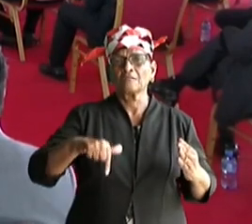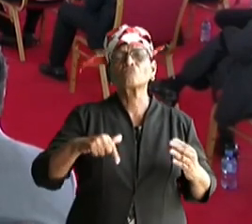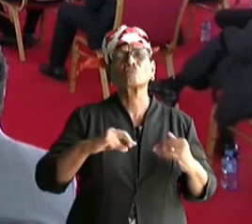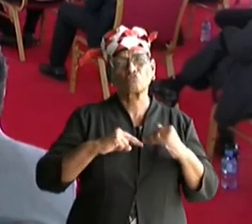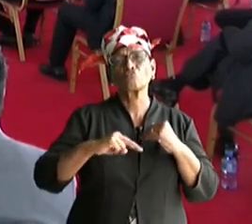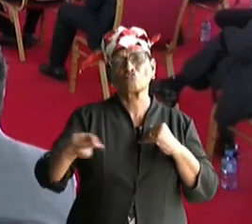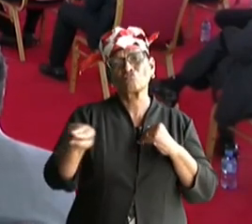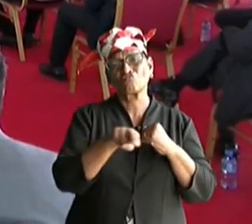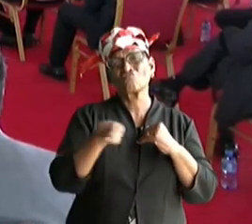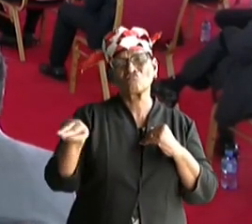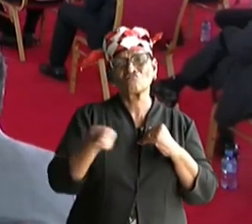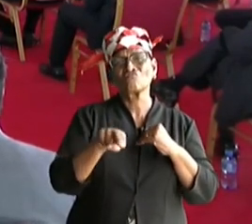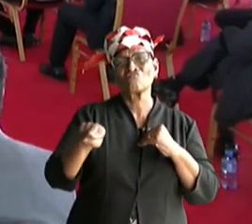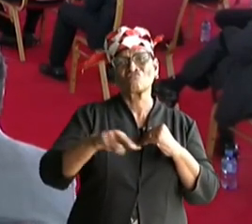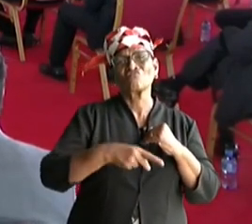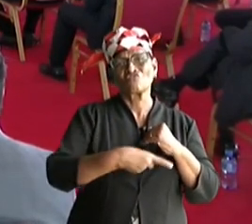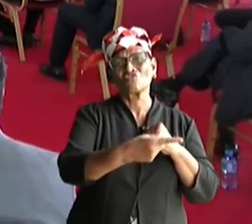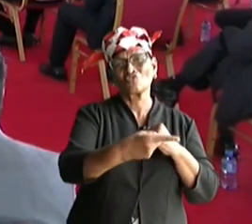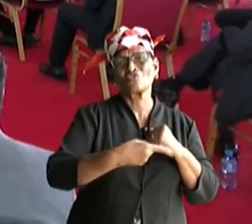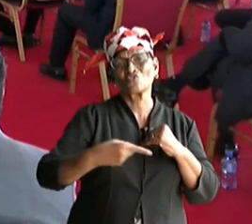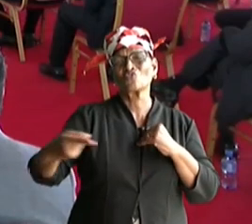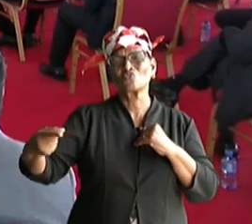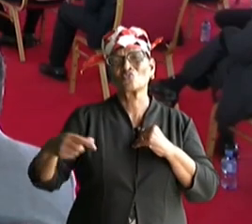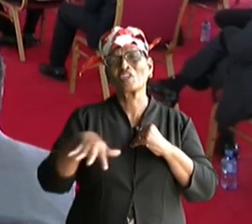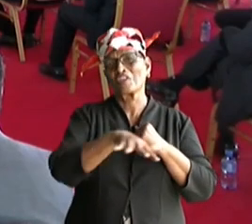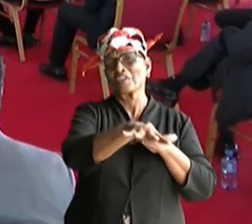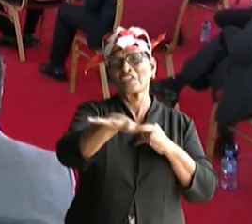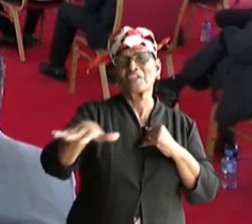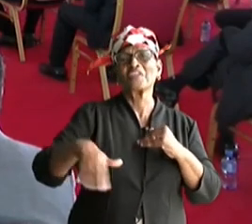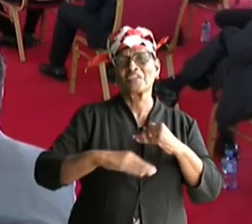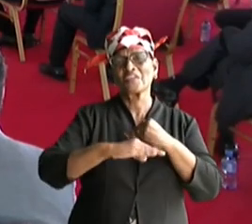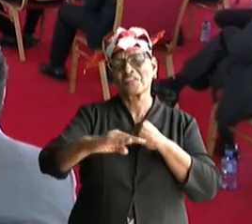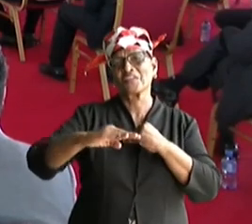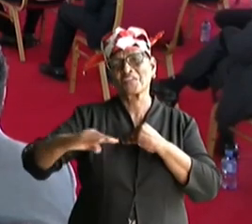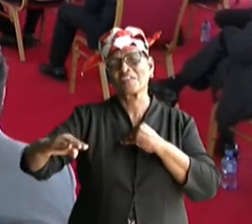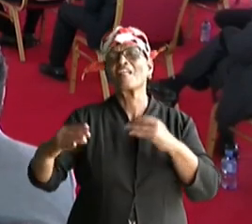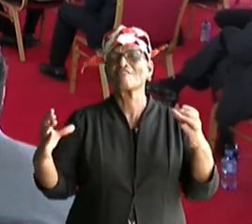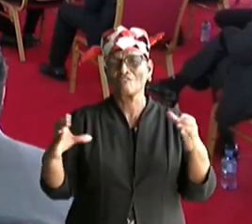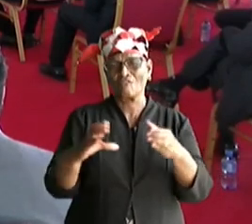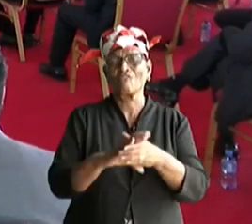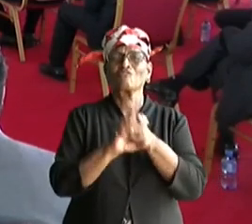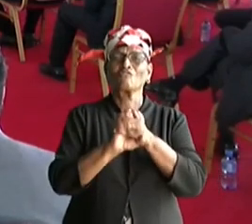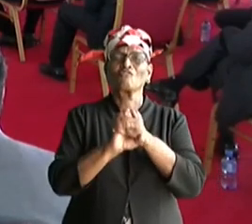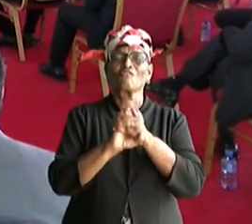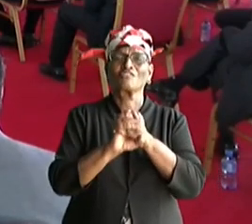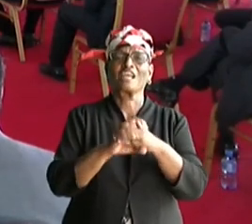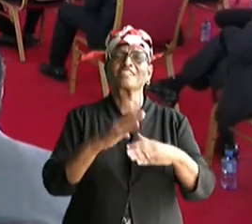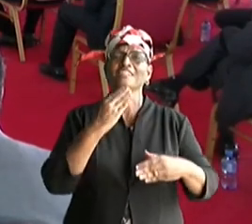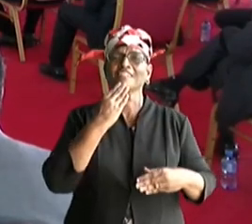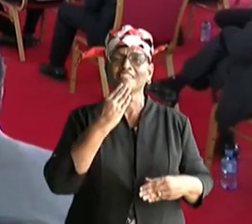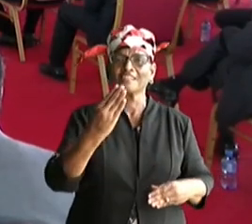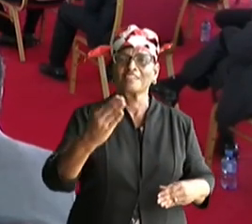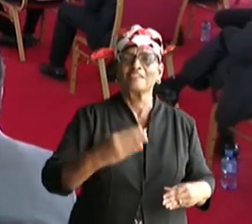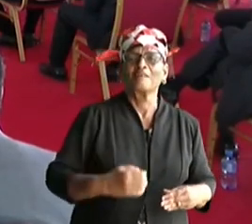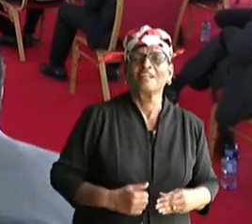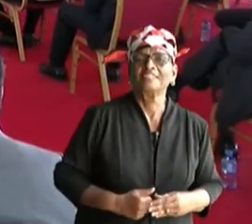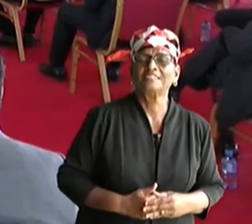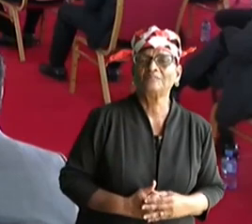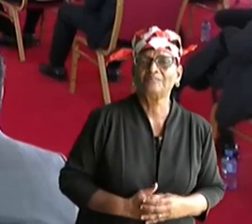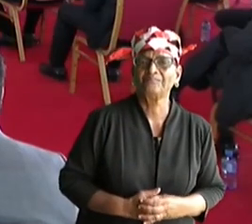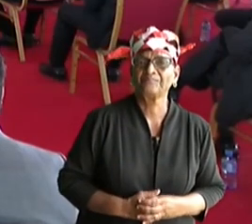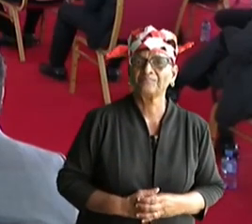relations between our two nations. Thank you very much. Thans krijgen we te horen